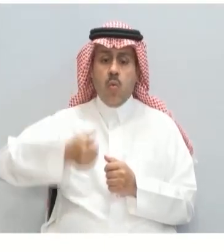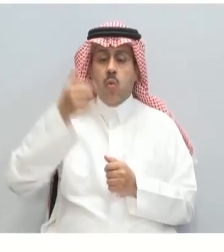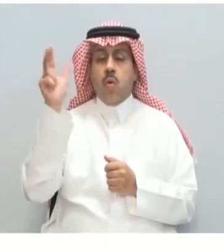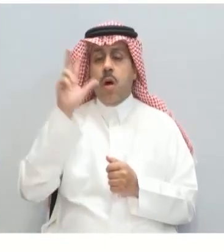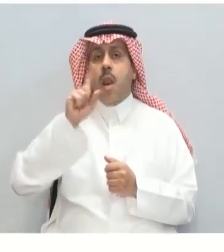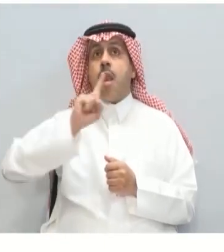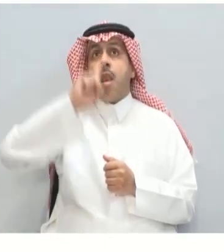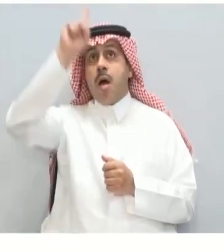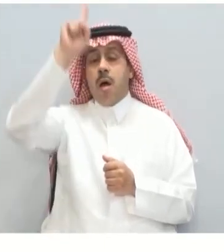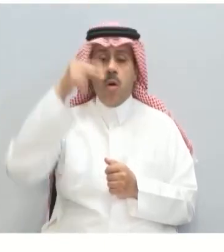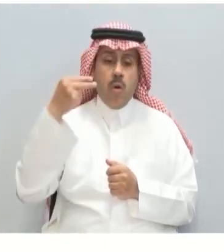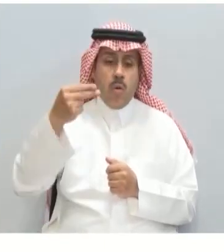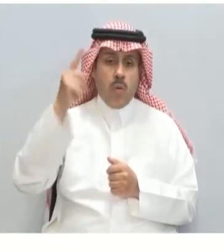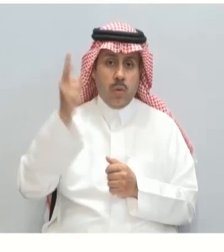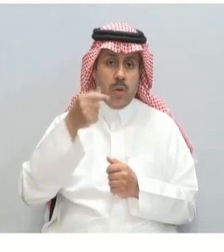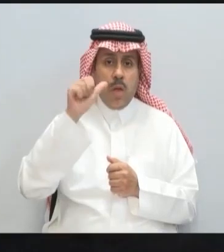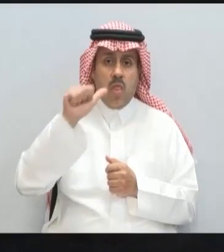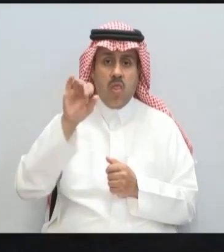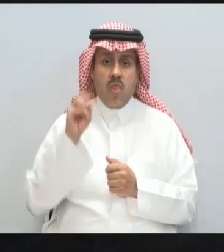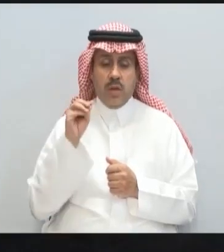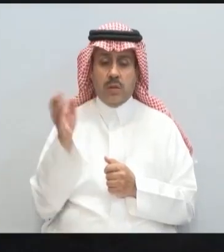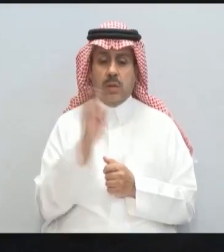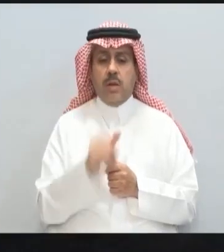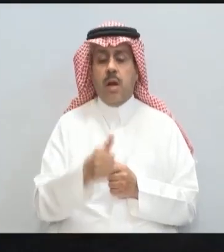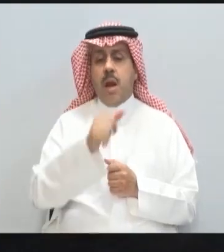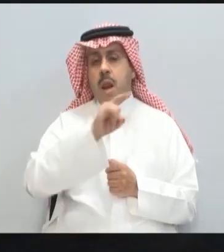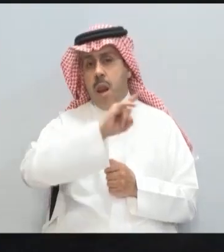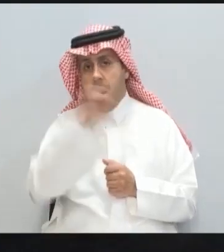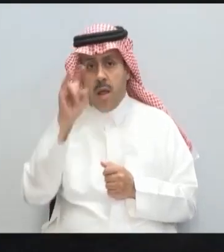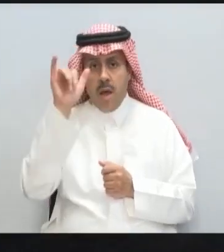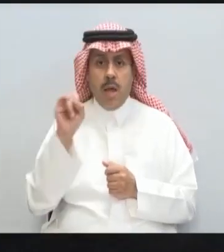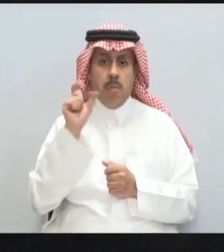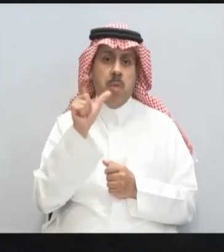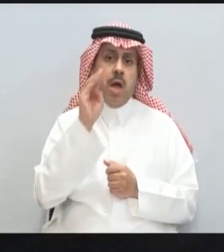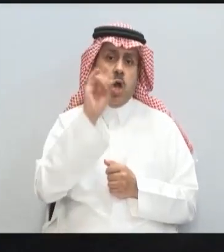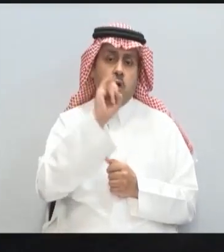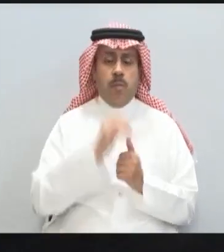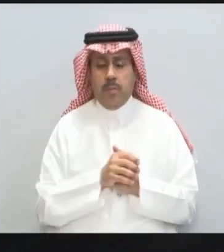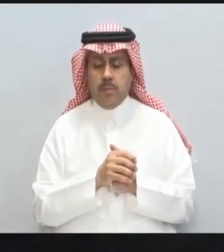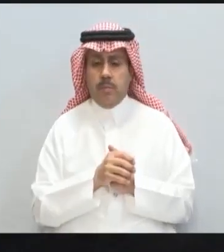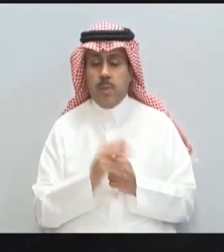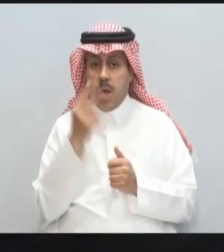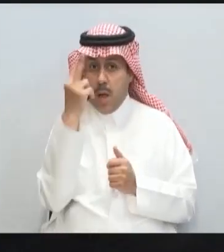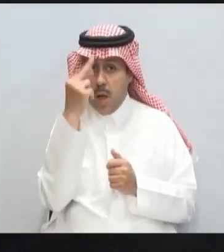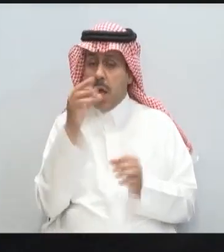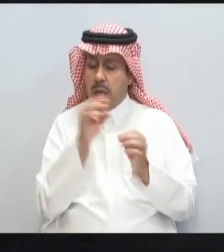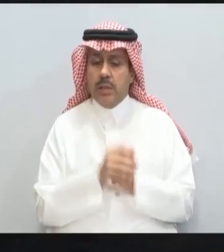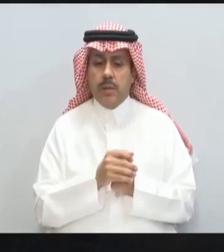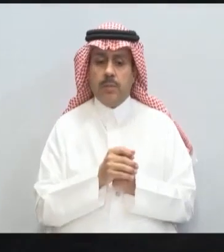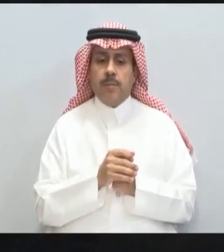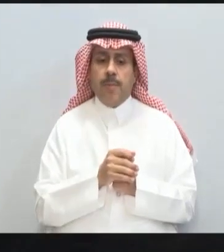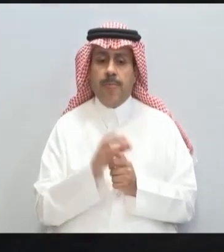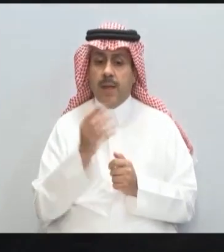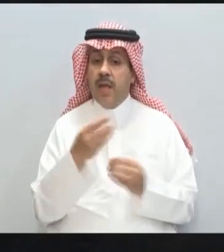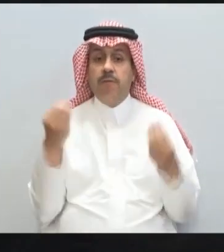عرضه لايمانكم هنا عندنا الايه الكريمه الاولى معنا في هذه السوره واتينا بايه اخرى من